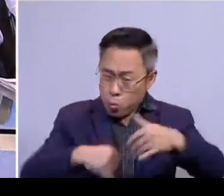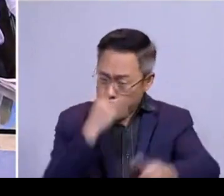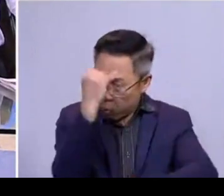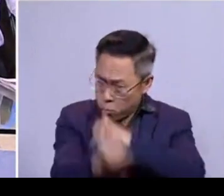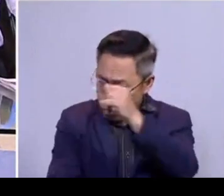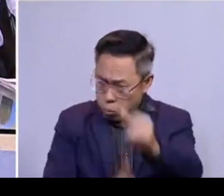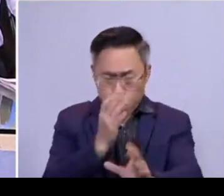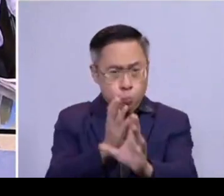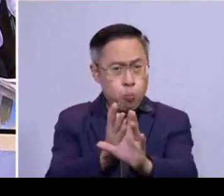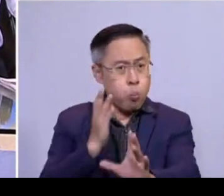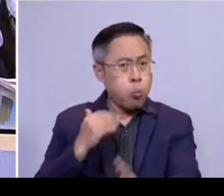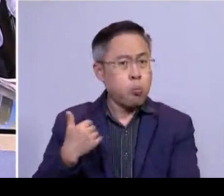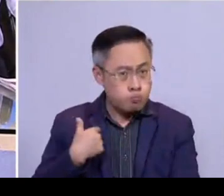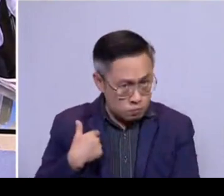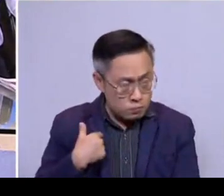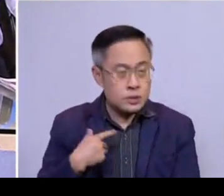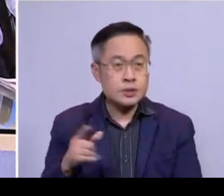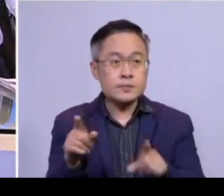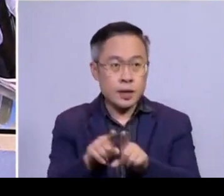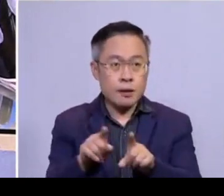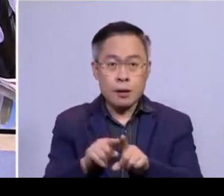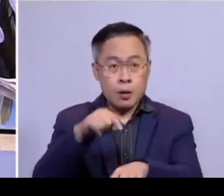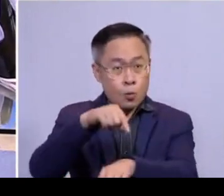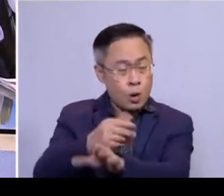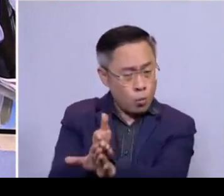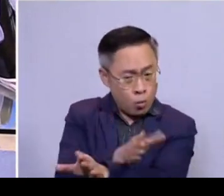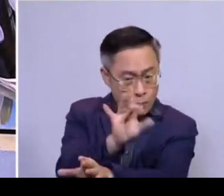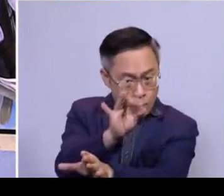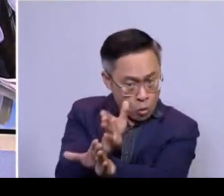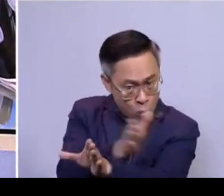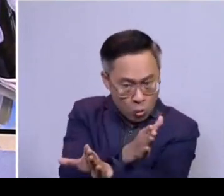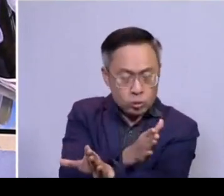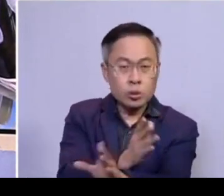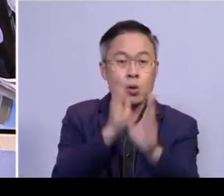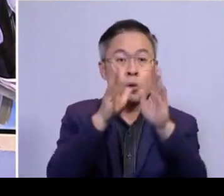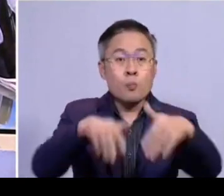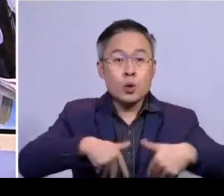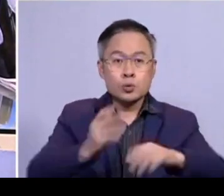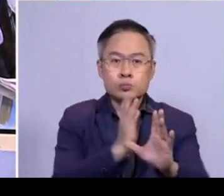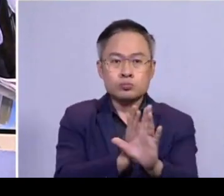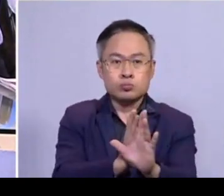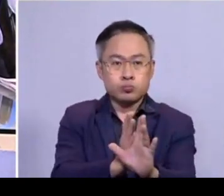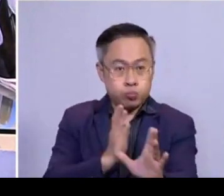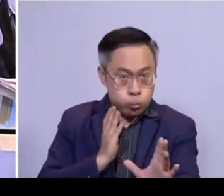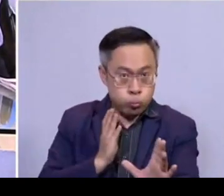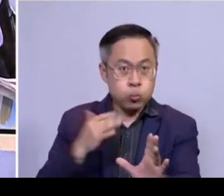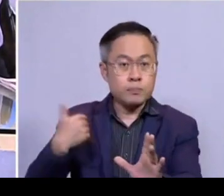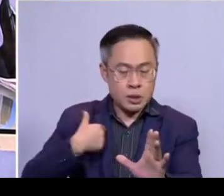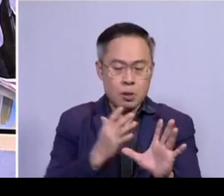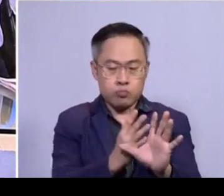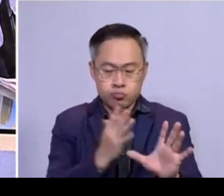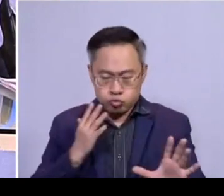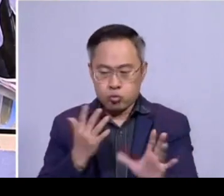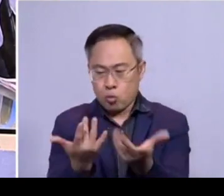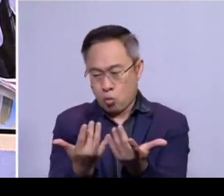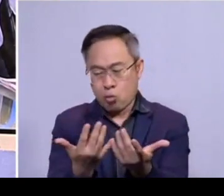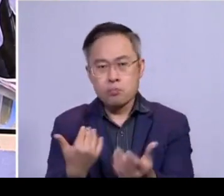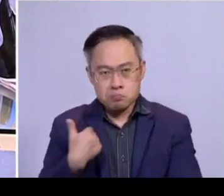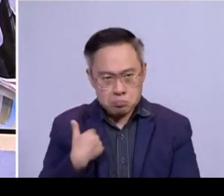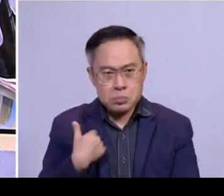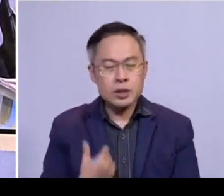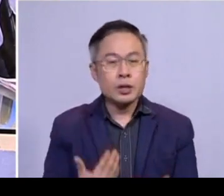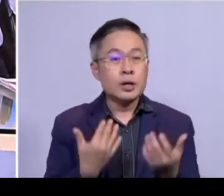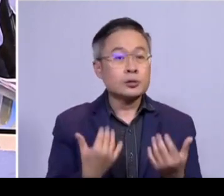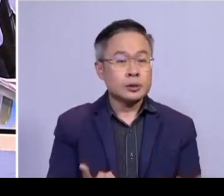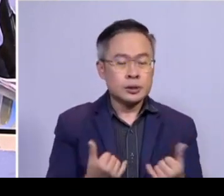ช่คุณเพื่อนพิษเขาบอกว่าโอ้โหตอนก่อน8โมงเนี่ยมีคนไปเข้าคิวรอใช้สิทธิ์กันเป็นจำนวนมากแล้วนะครับส่วนบรรยากาศณเวลานี้